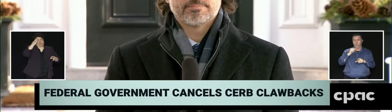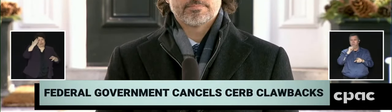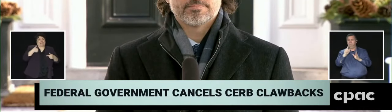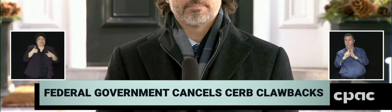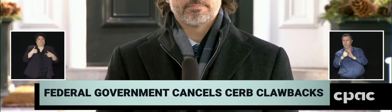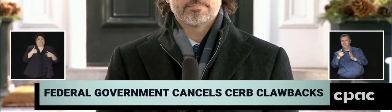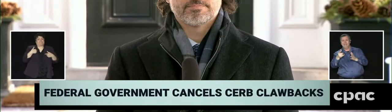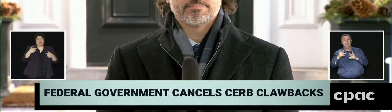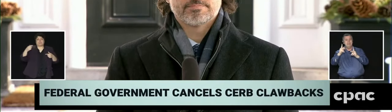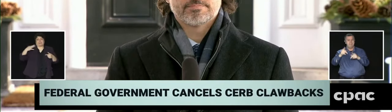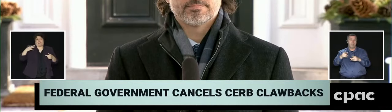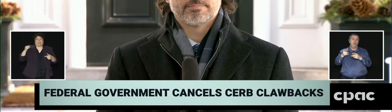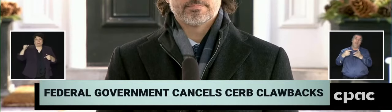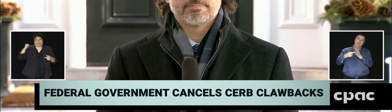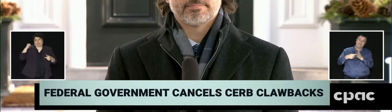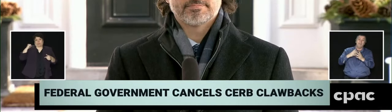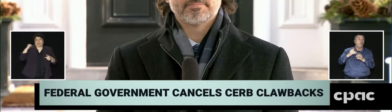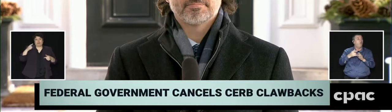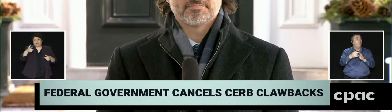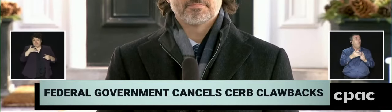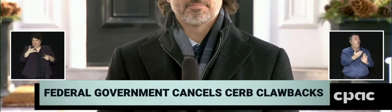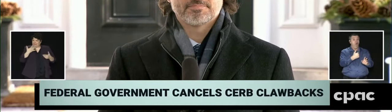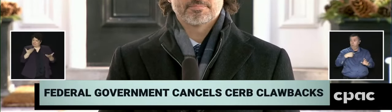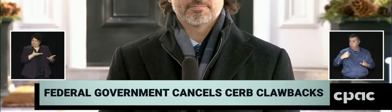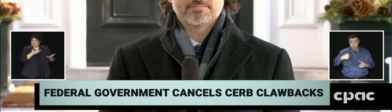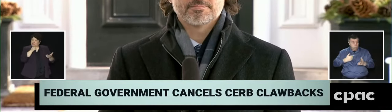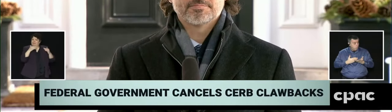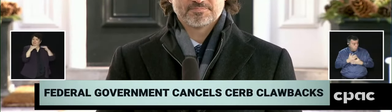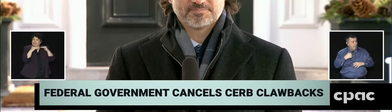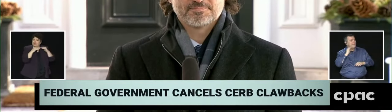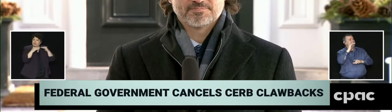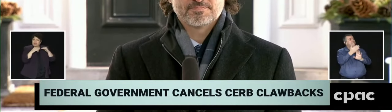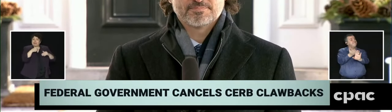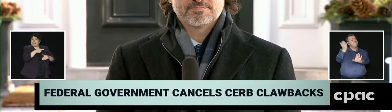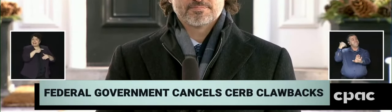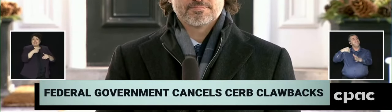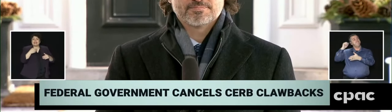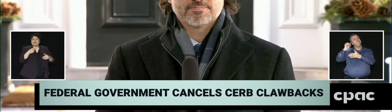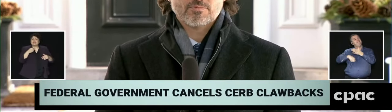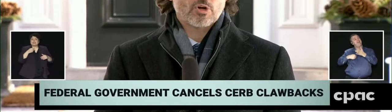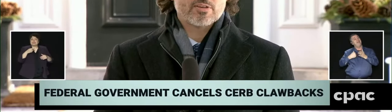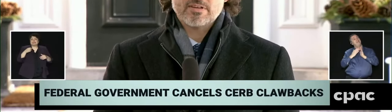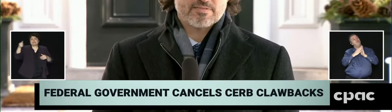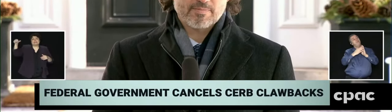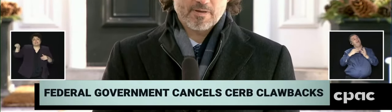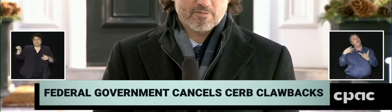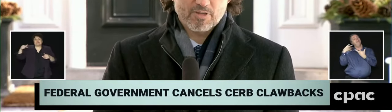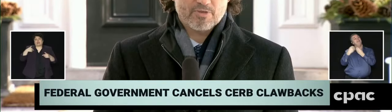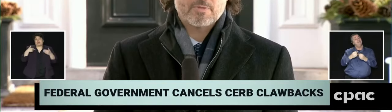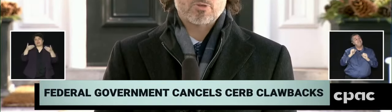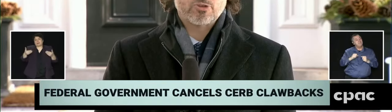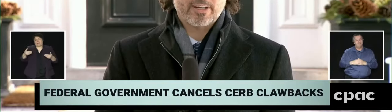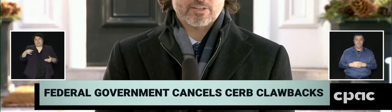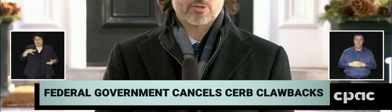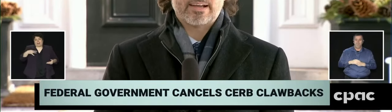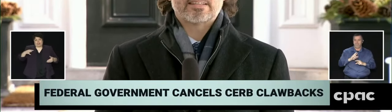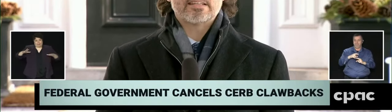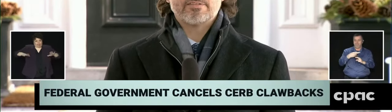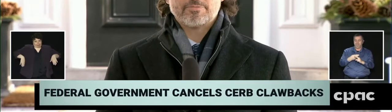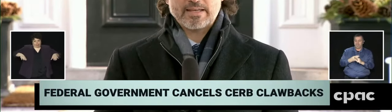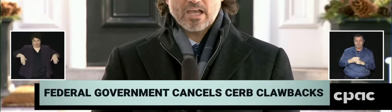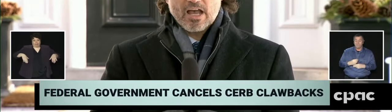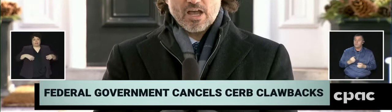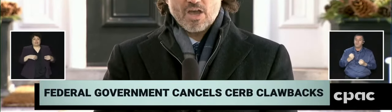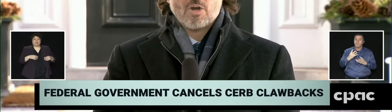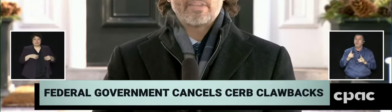que ces personnes-là pourraient, par exemple, rétroactivement faire une demande pour obtenir le même traitement? Merci. Il ne va pas avoir de mesures